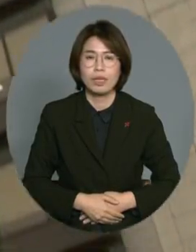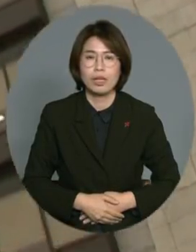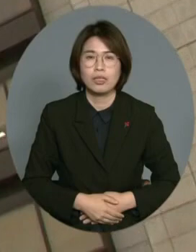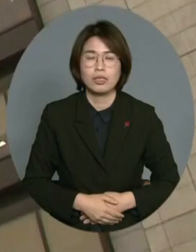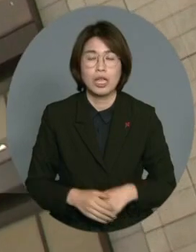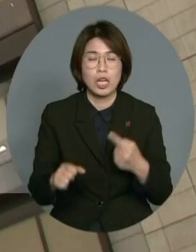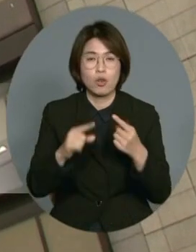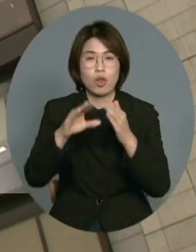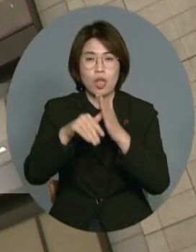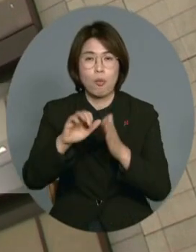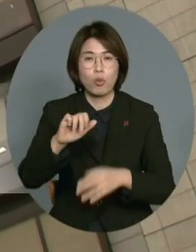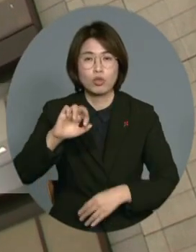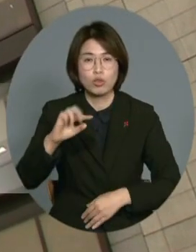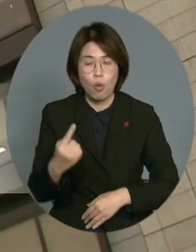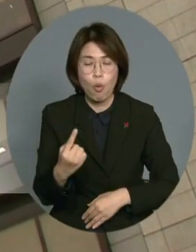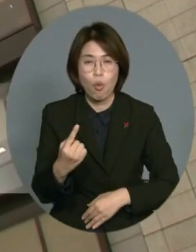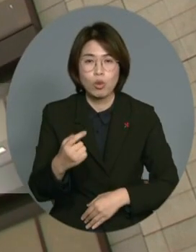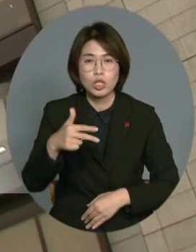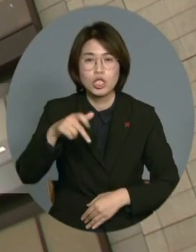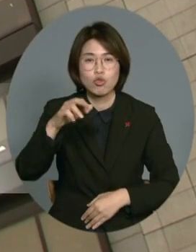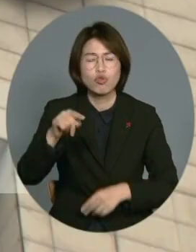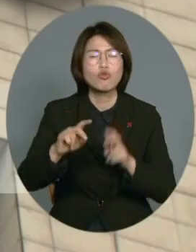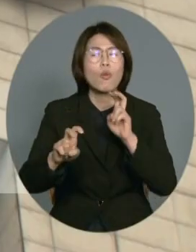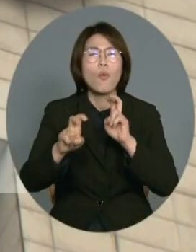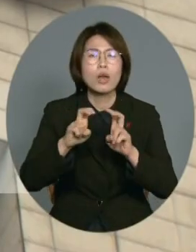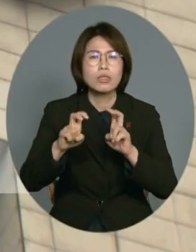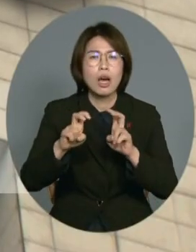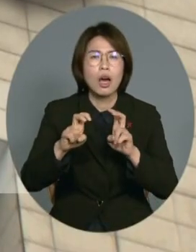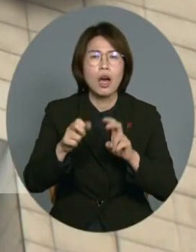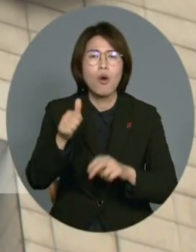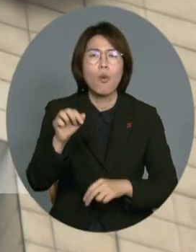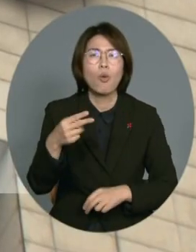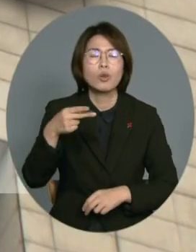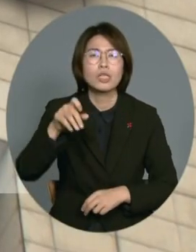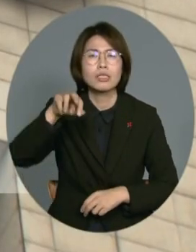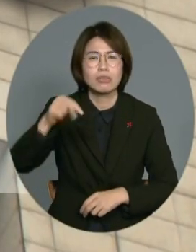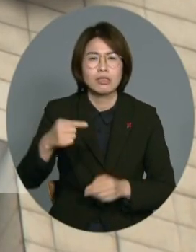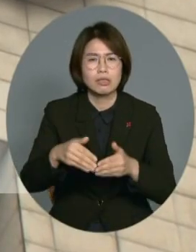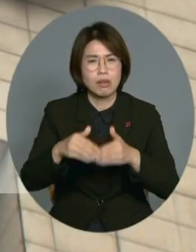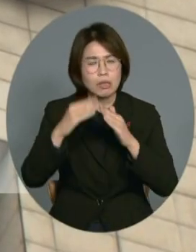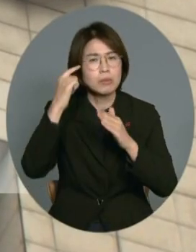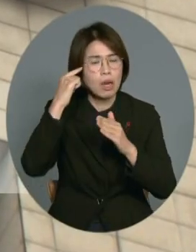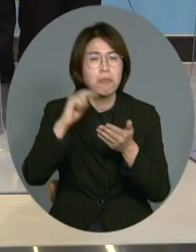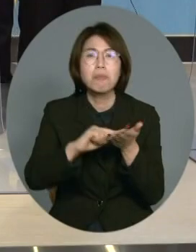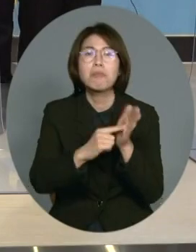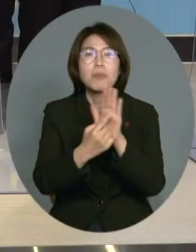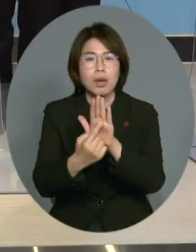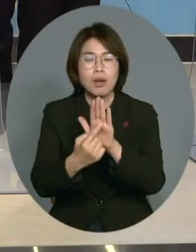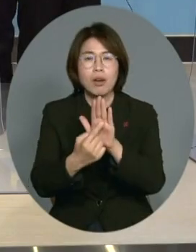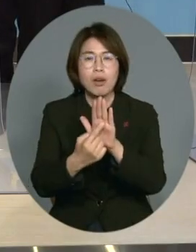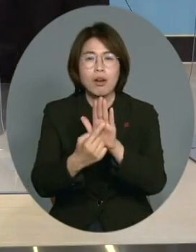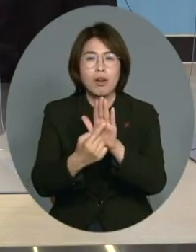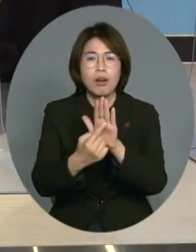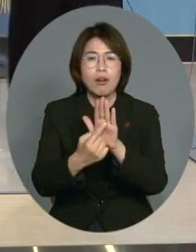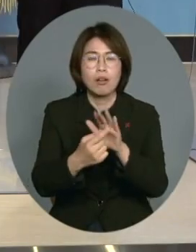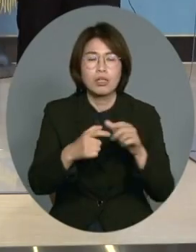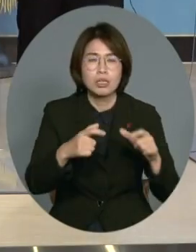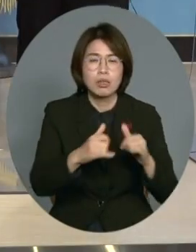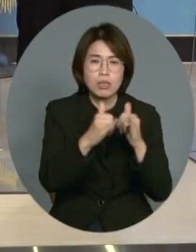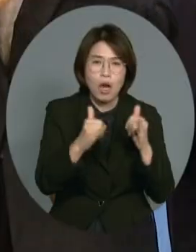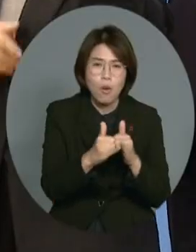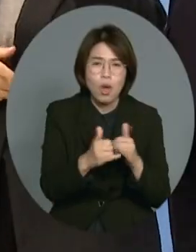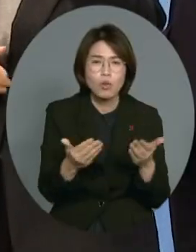지난 1월 포스코는 물적분화를 통한 지주회사 포스코 홀딩스의 설립 의지를 밝혔습니다 지역사회와